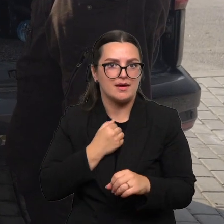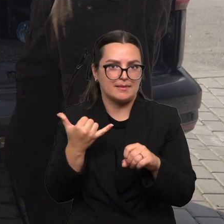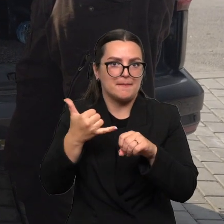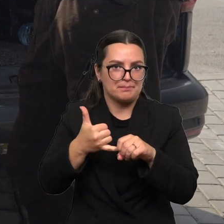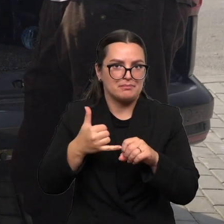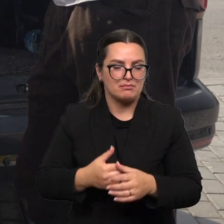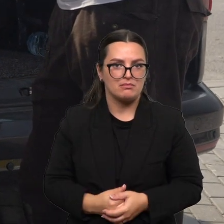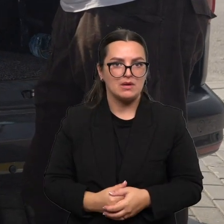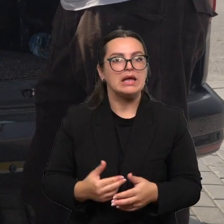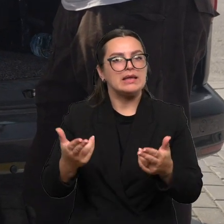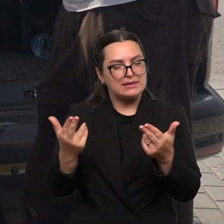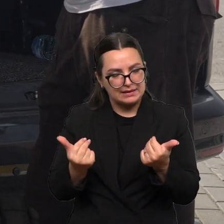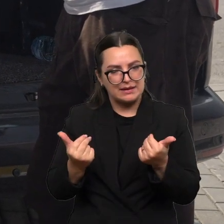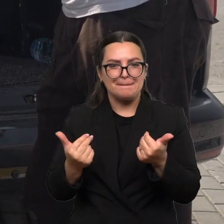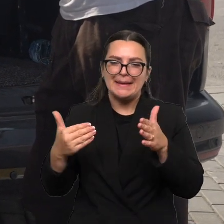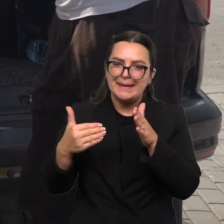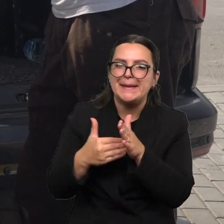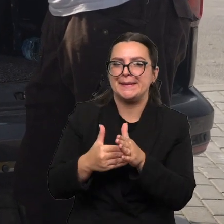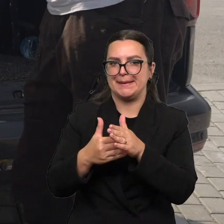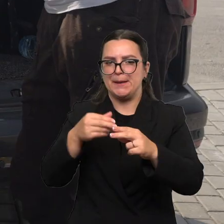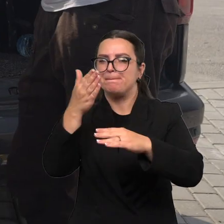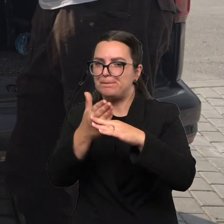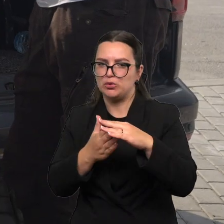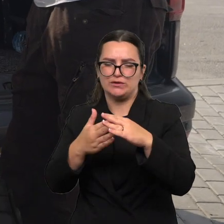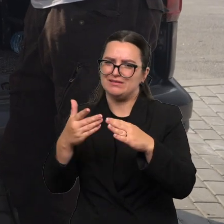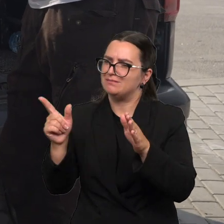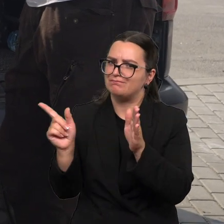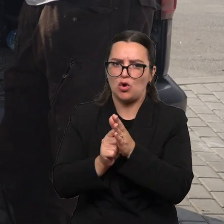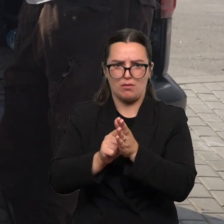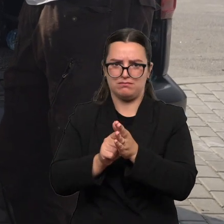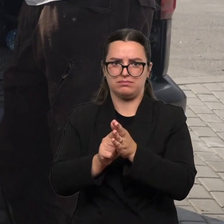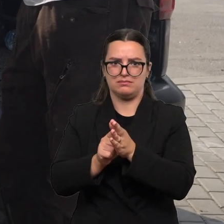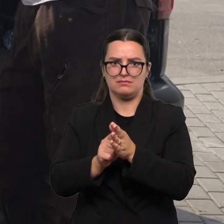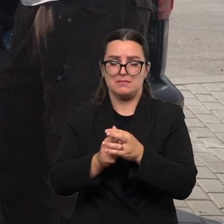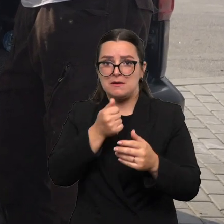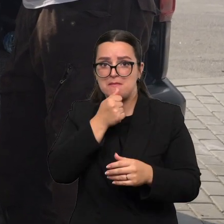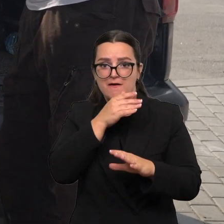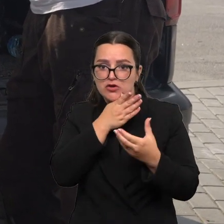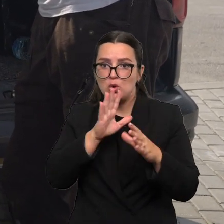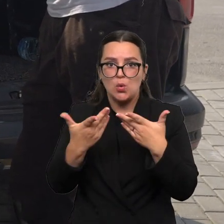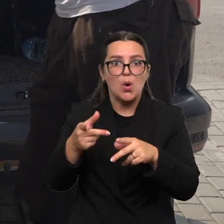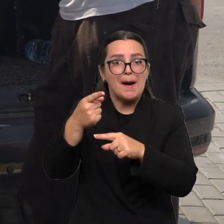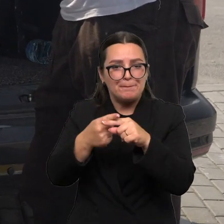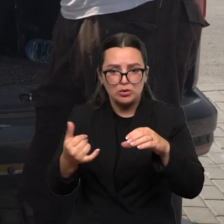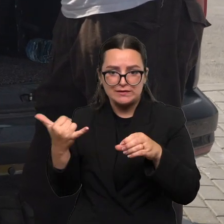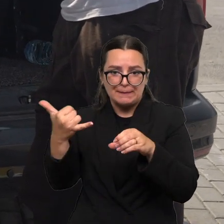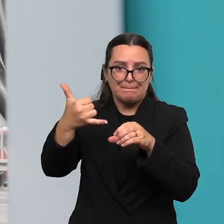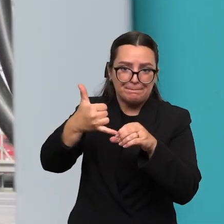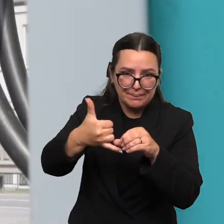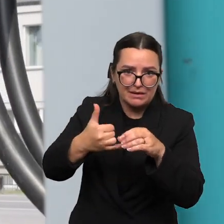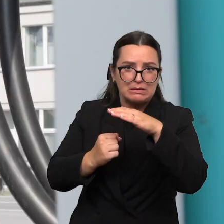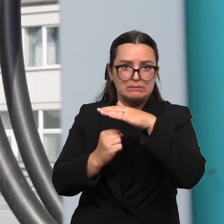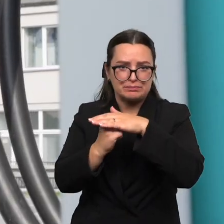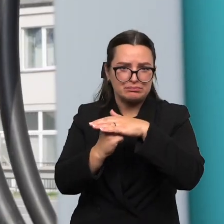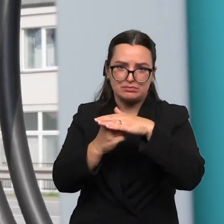turėti įprotį ne mažiau pusės bako visą laiką, nes su pusė bako gali faktiškai per Lietuvą pervažiuoti,